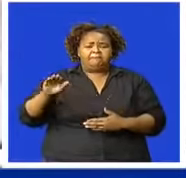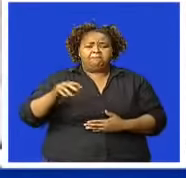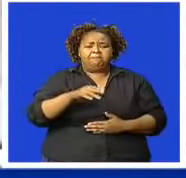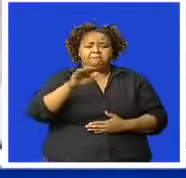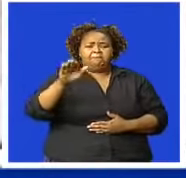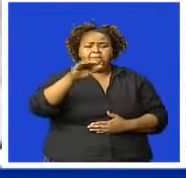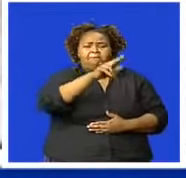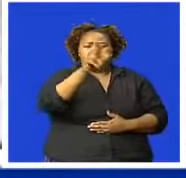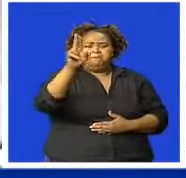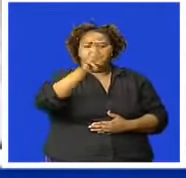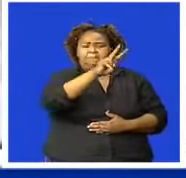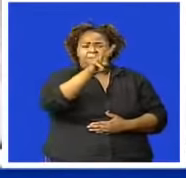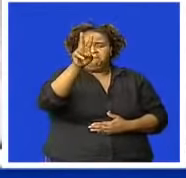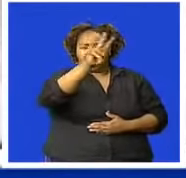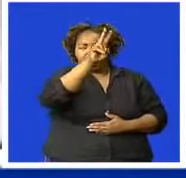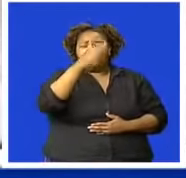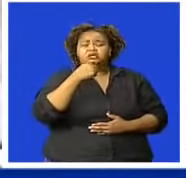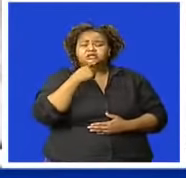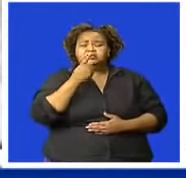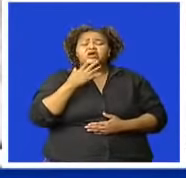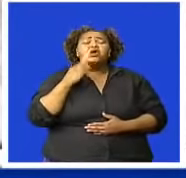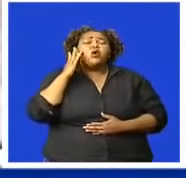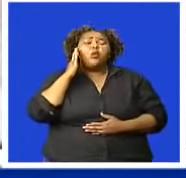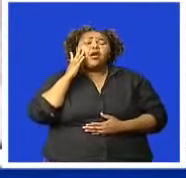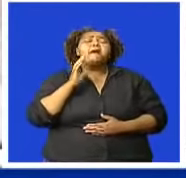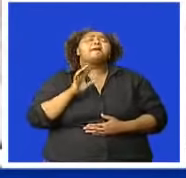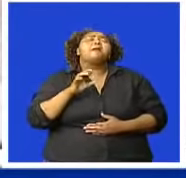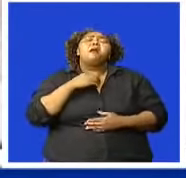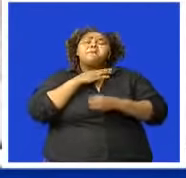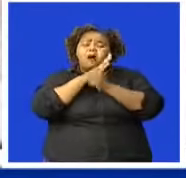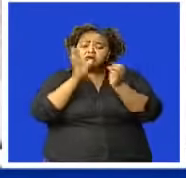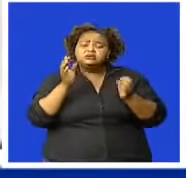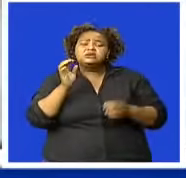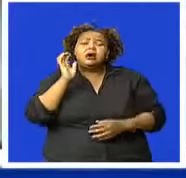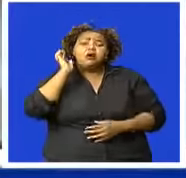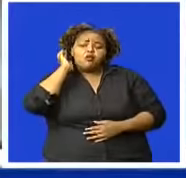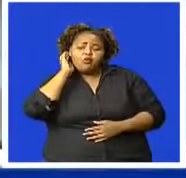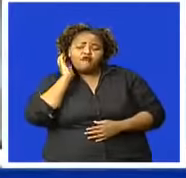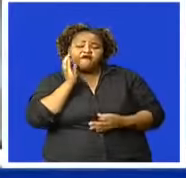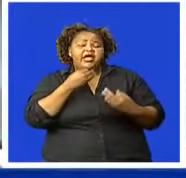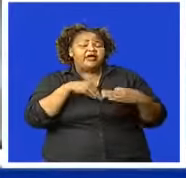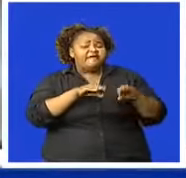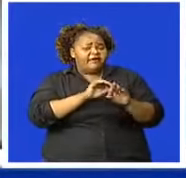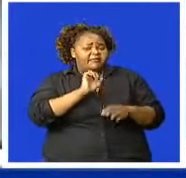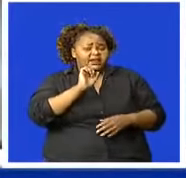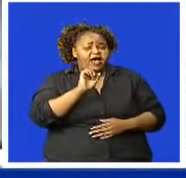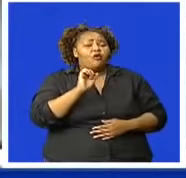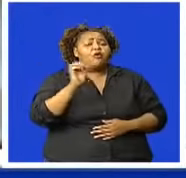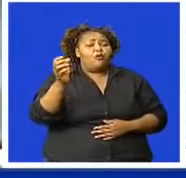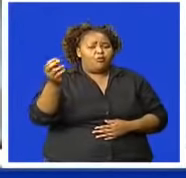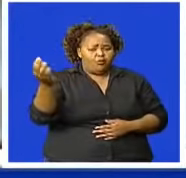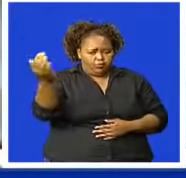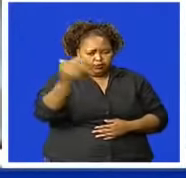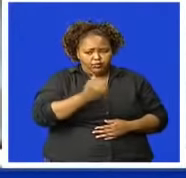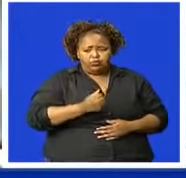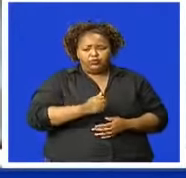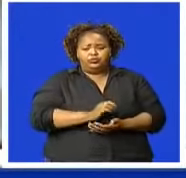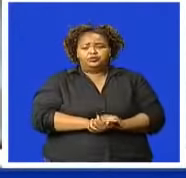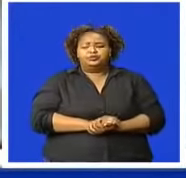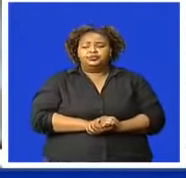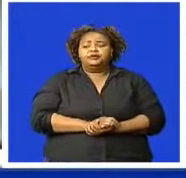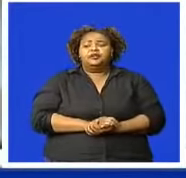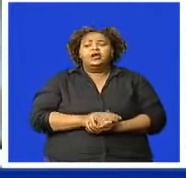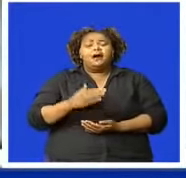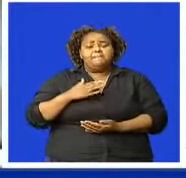Utothi na umemeta, umemete kakhulu batokuva ekhaya kini bakulanze. Ngewele ngiyele ngithi mine sebangamane